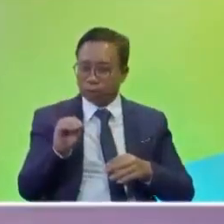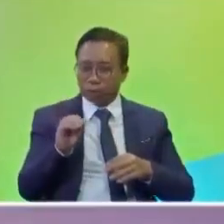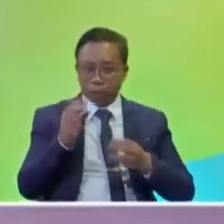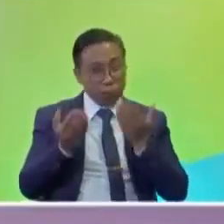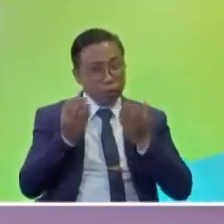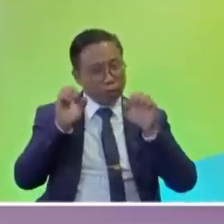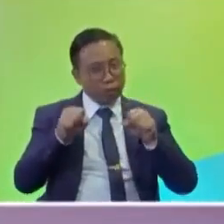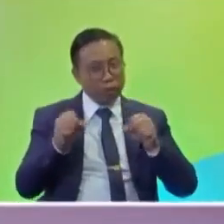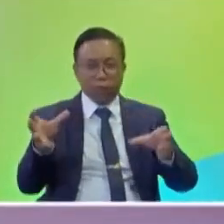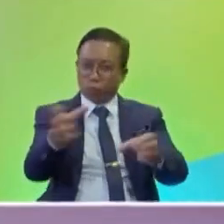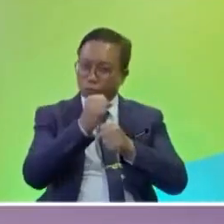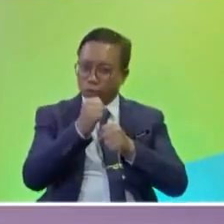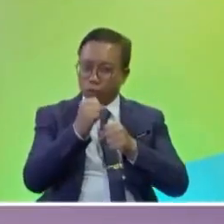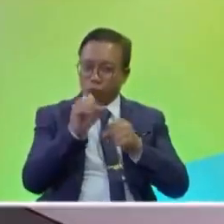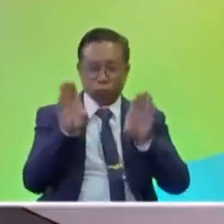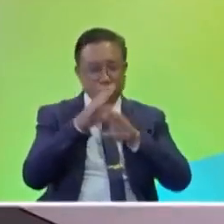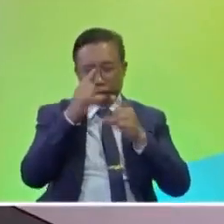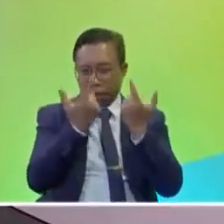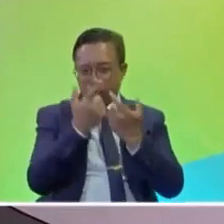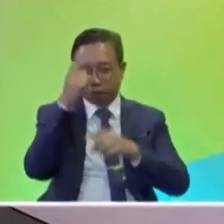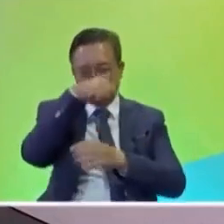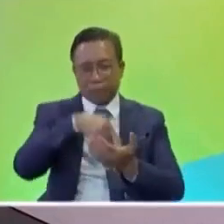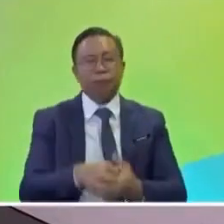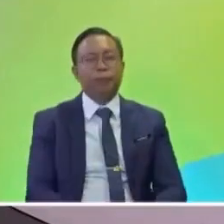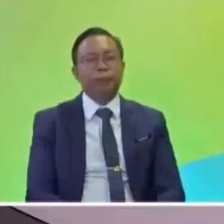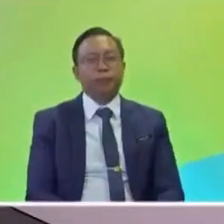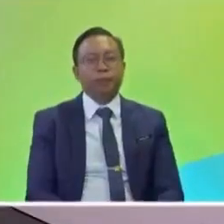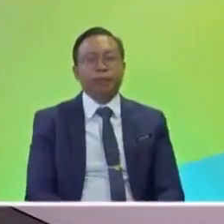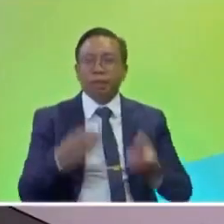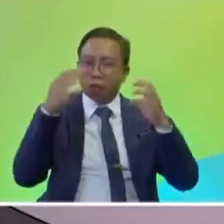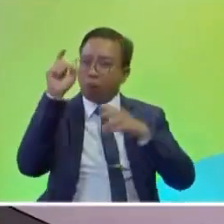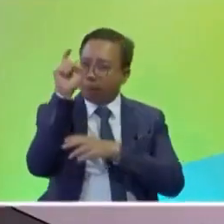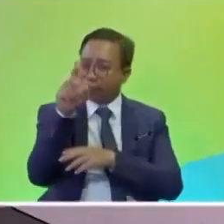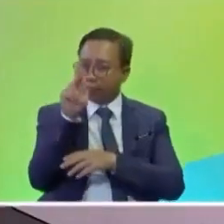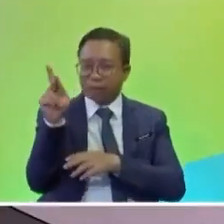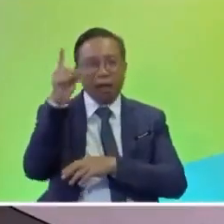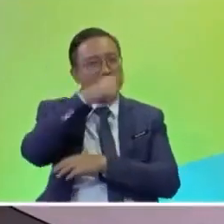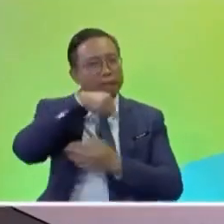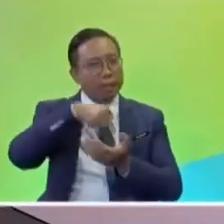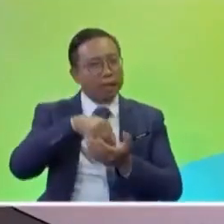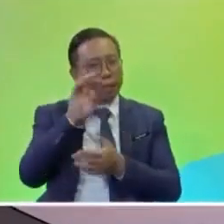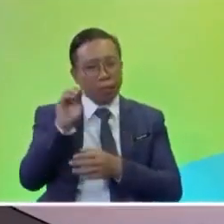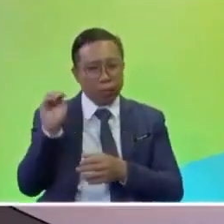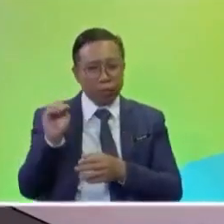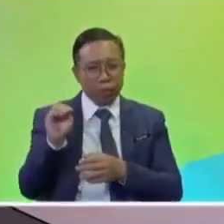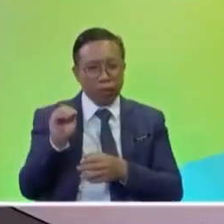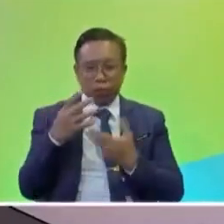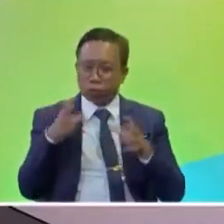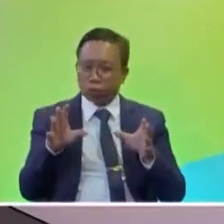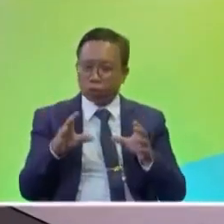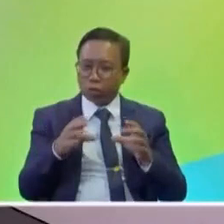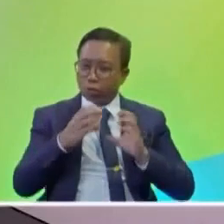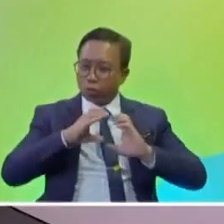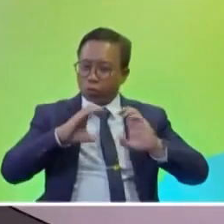ringkas sebelum kita tutup kelas kita pada hari ini. Baik, jadi cikgu pasti hari ini murid cikgu dah test power